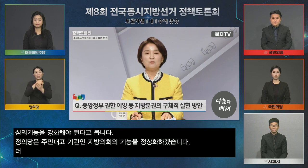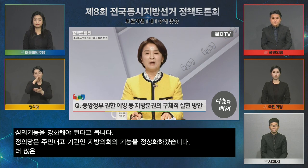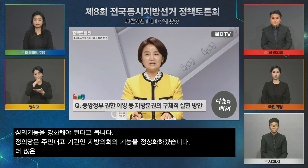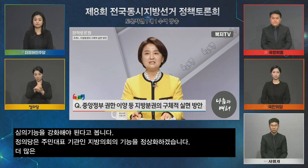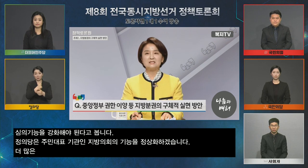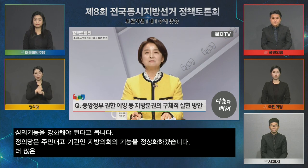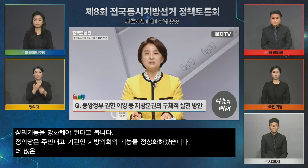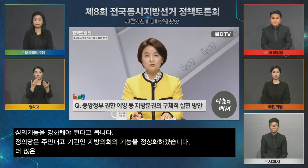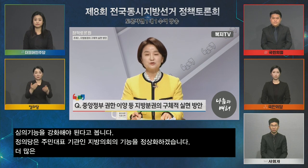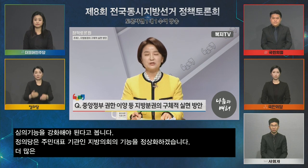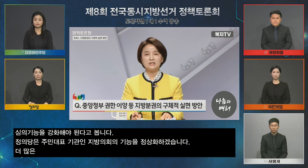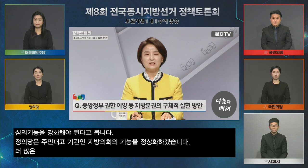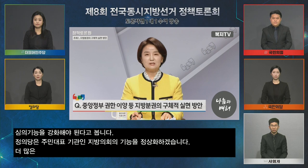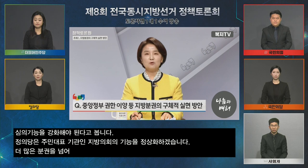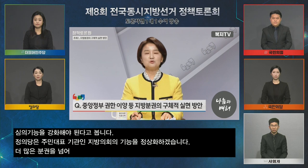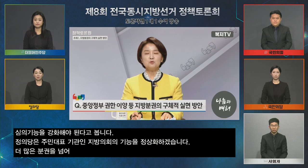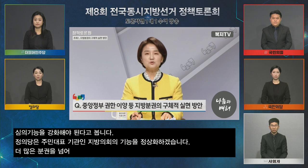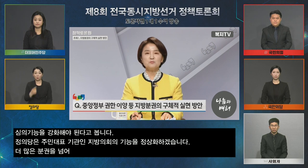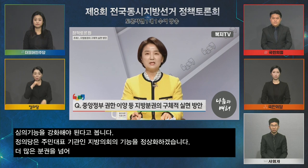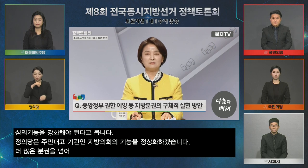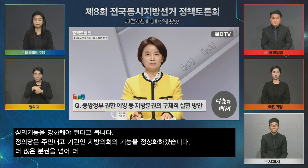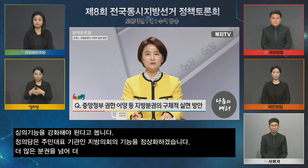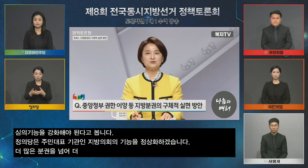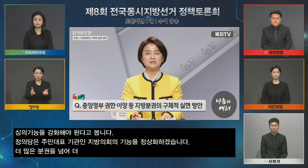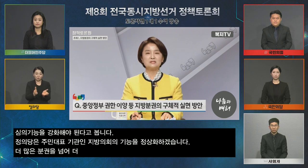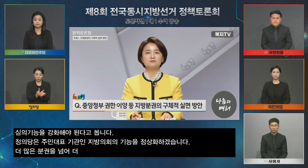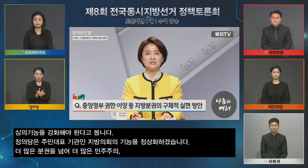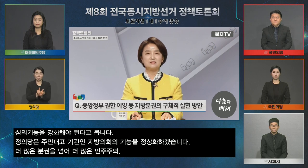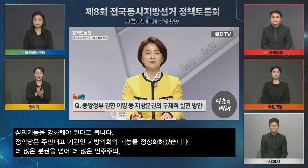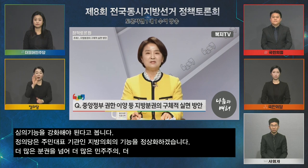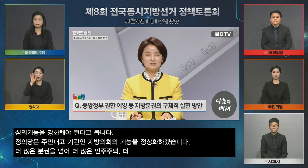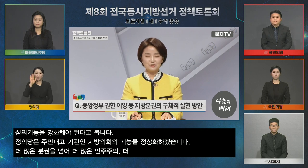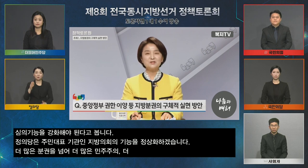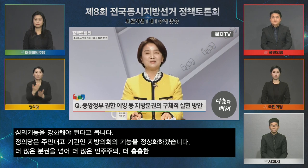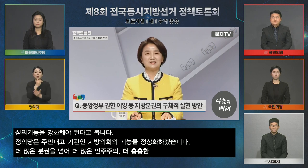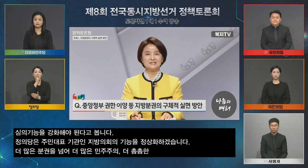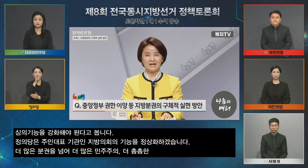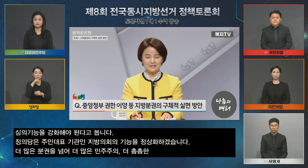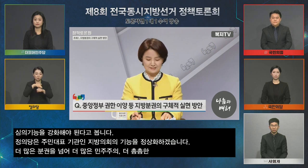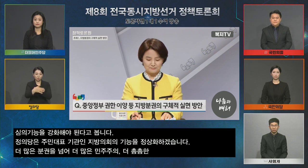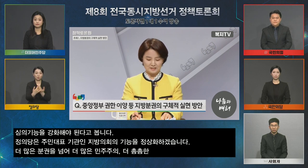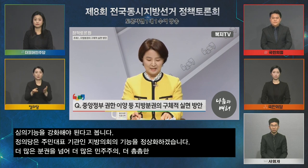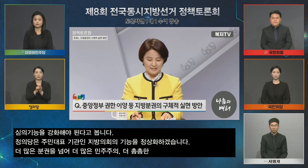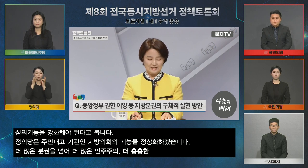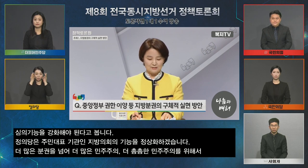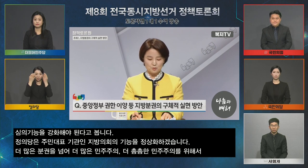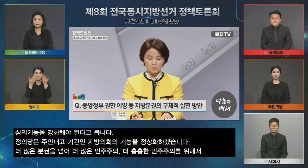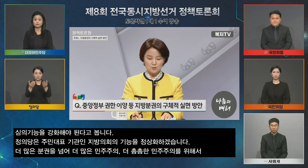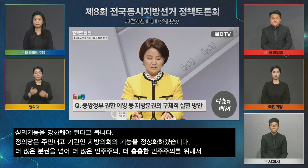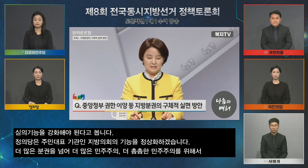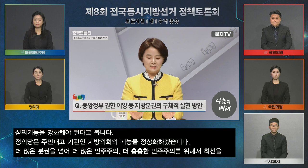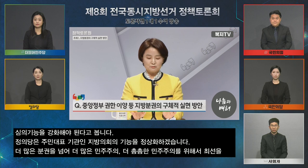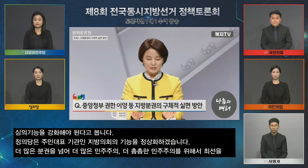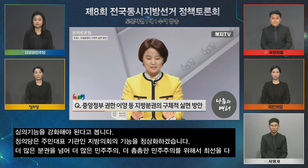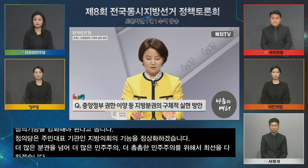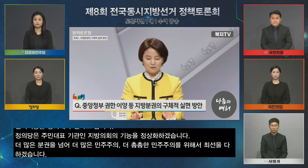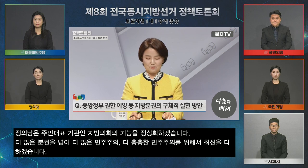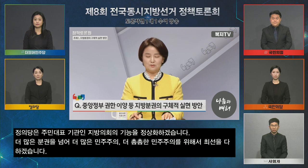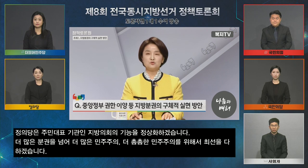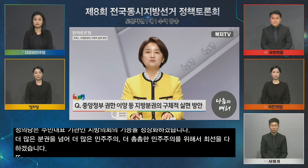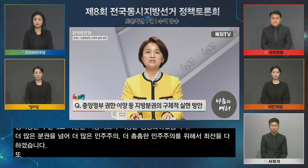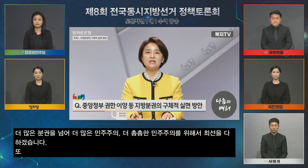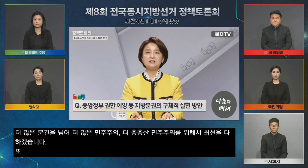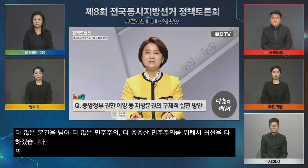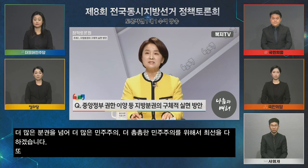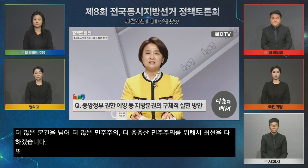더 많은 민주주의 더 촘촘한 민주주의를 위해서 최선을 다하겠습니다. 또 이를 위해서